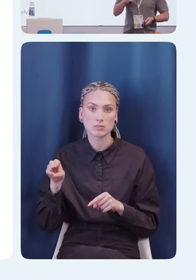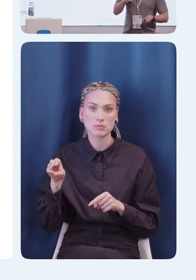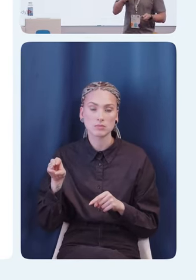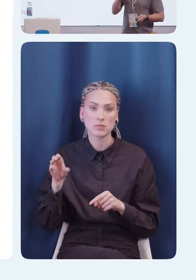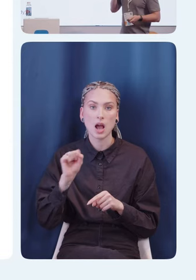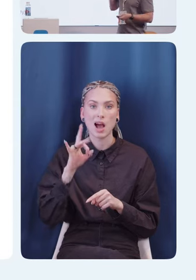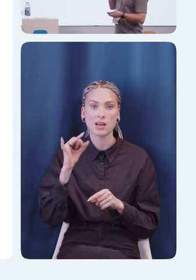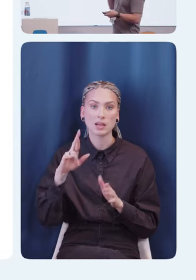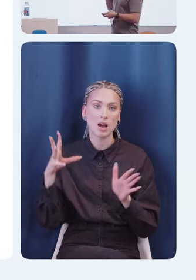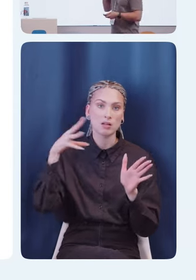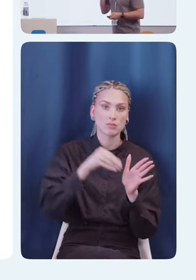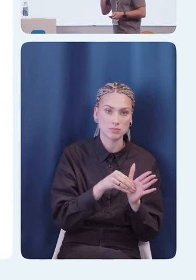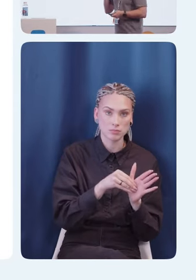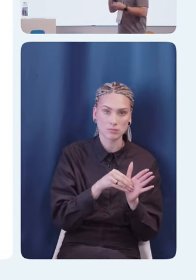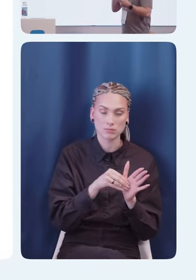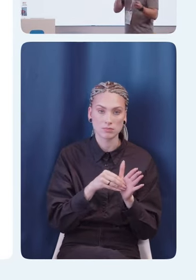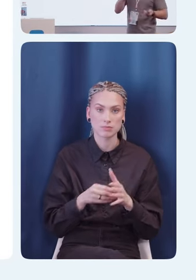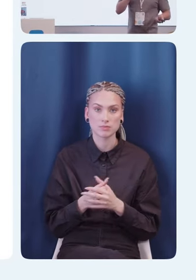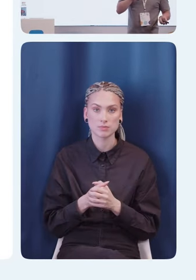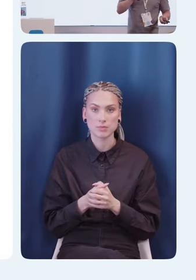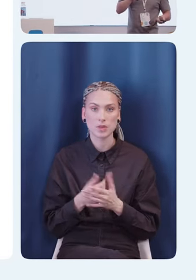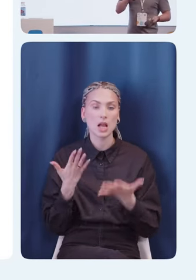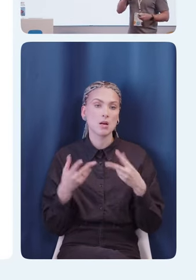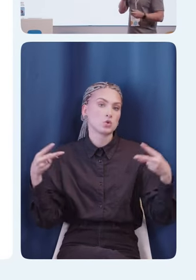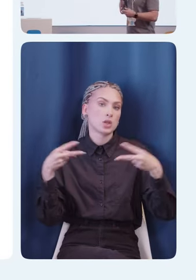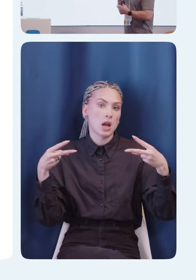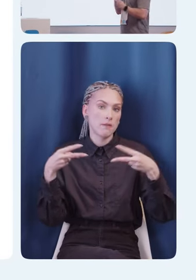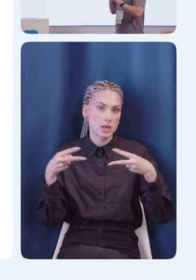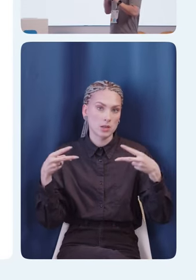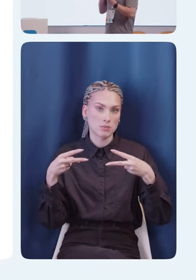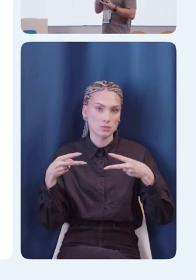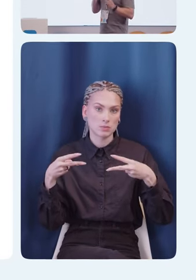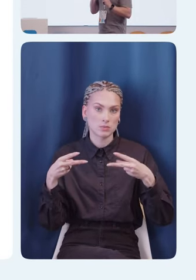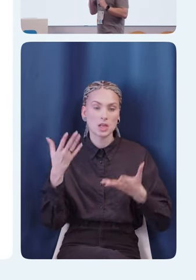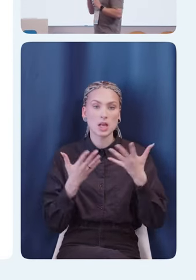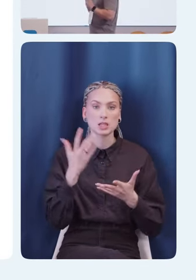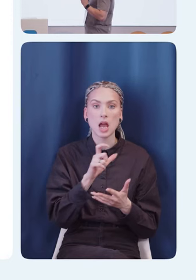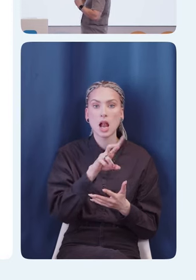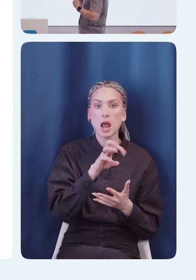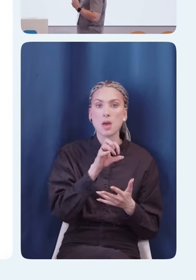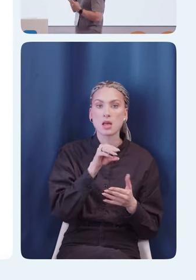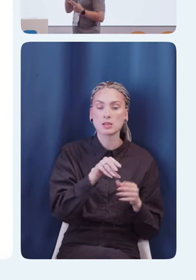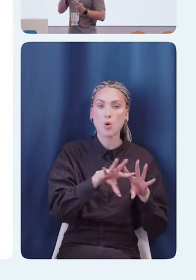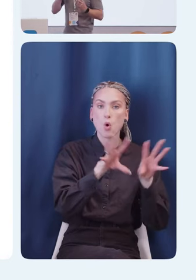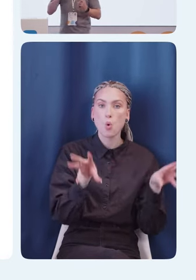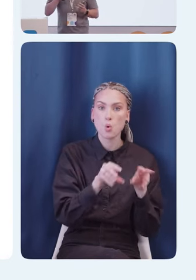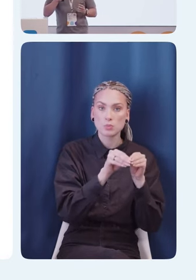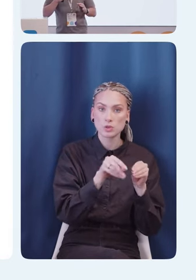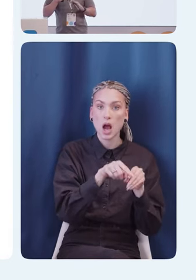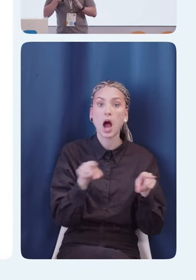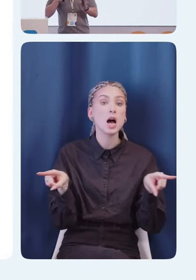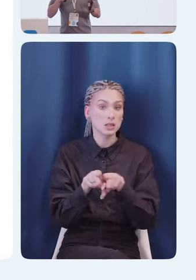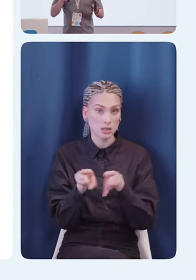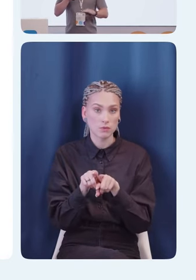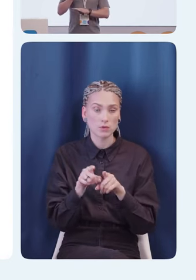атрибутом ARIA modal. И мы просто сравниваем их. То есть если у элементов этот общий контейнер он одинаковый,